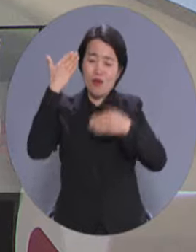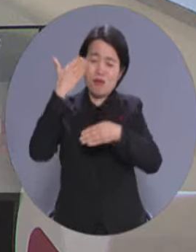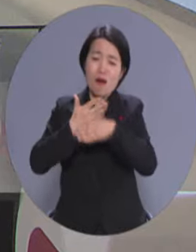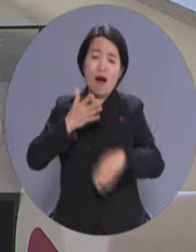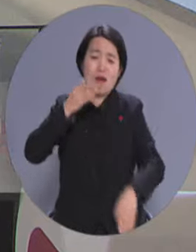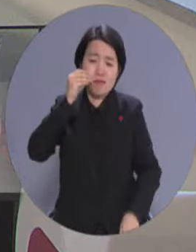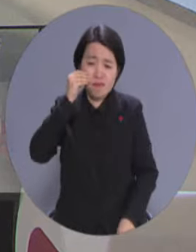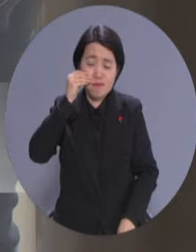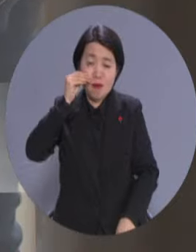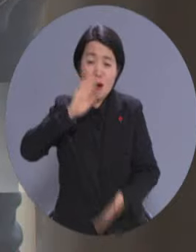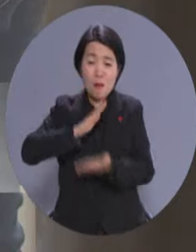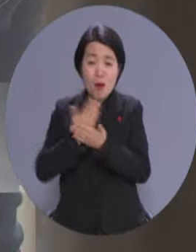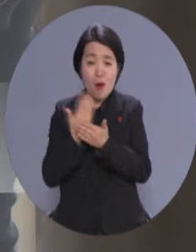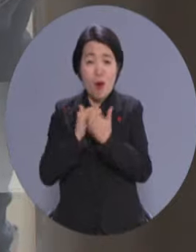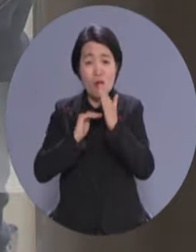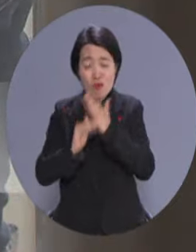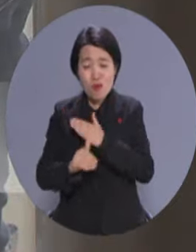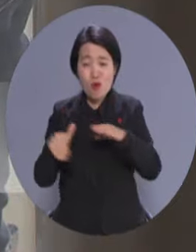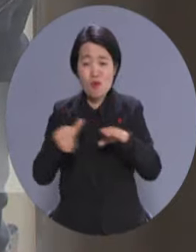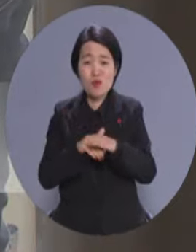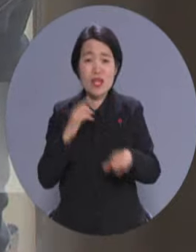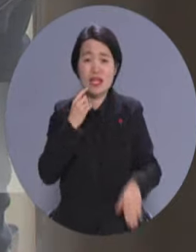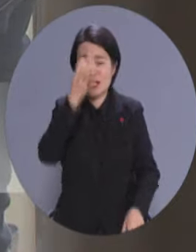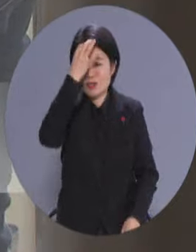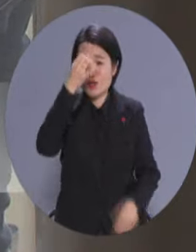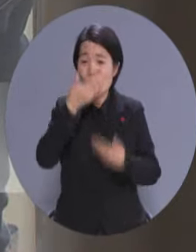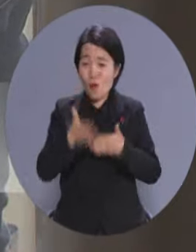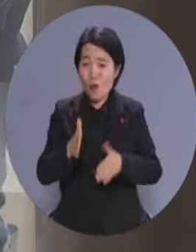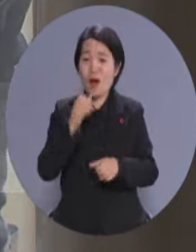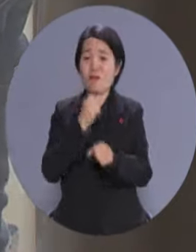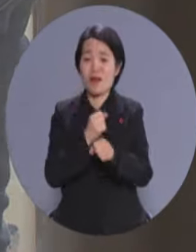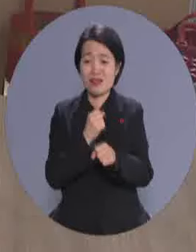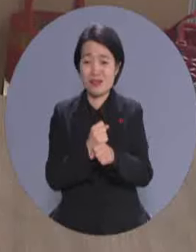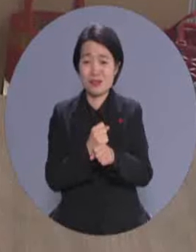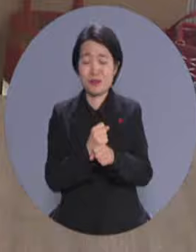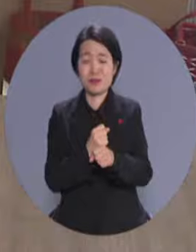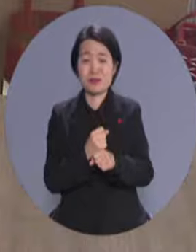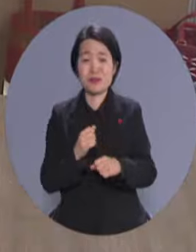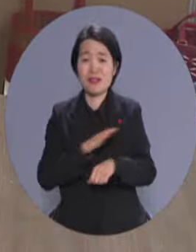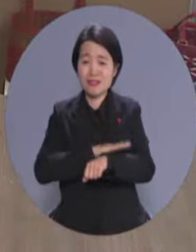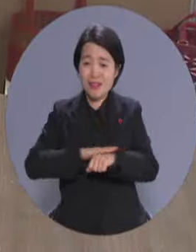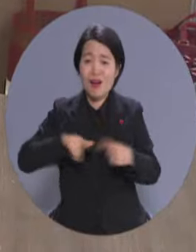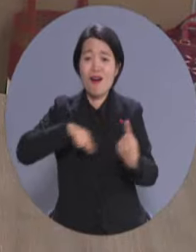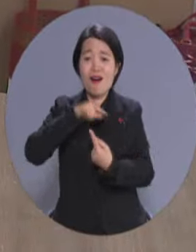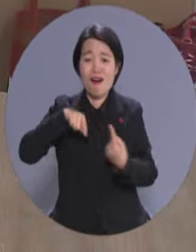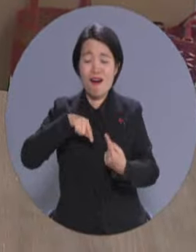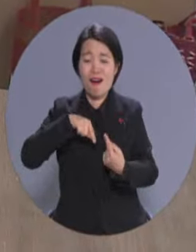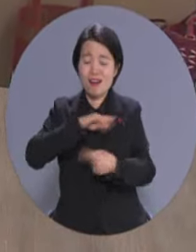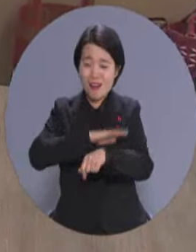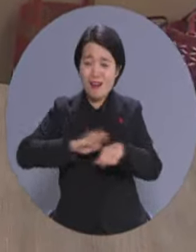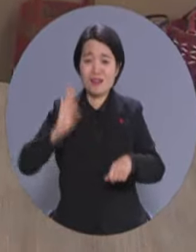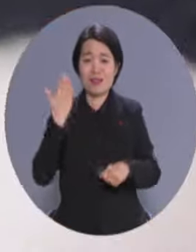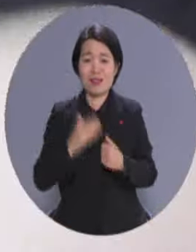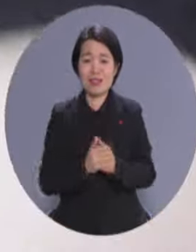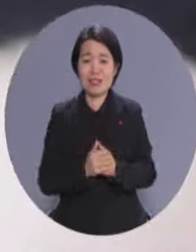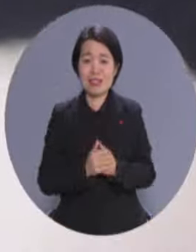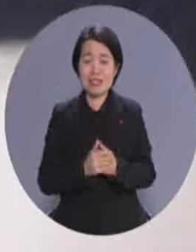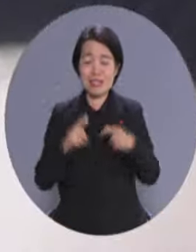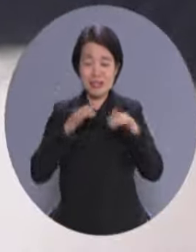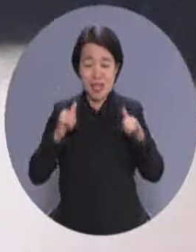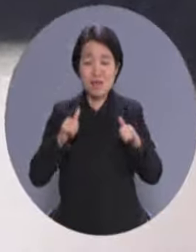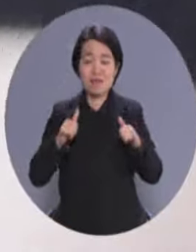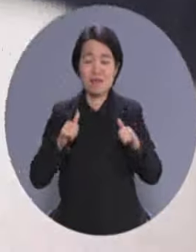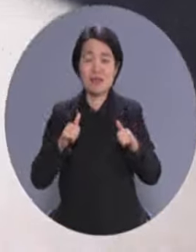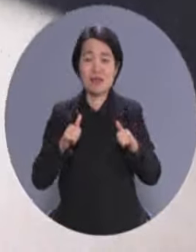초등학교가 리모델링을 거쳐 문화예술 거점 공간으로 자리 잡았습니다. 지역 예술인에게는 작업과 전시 공간을